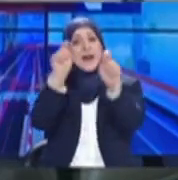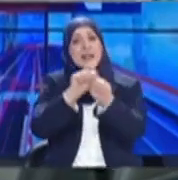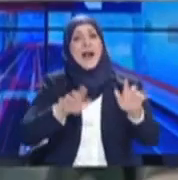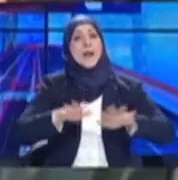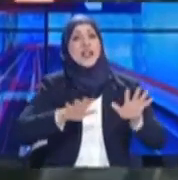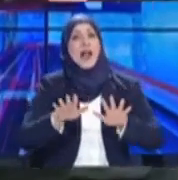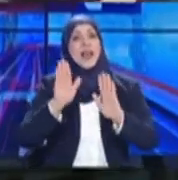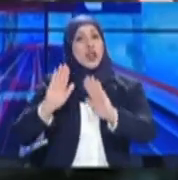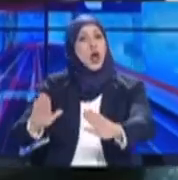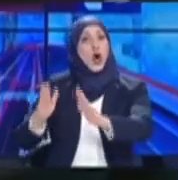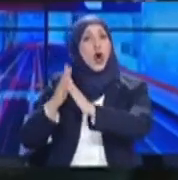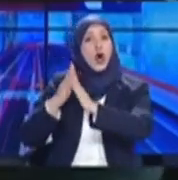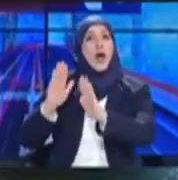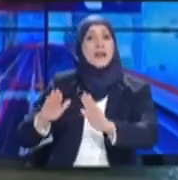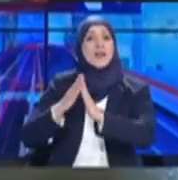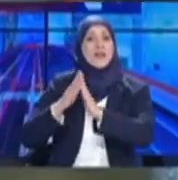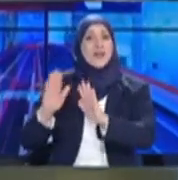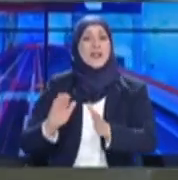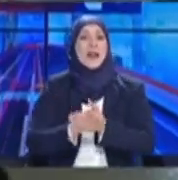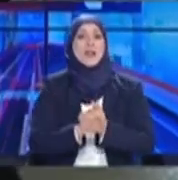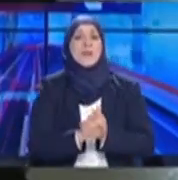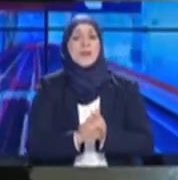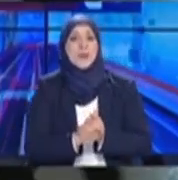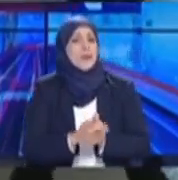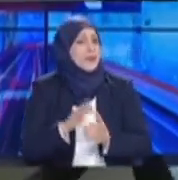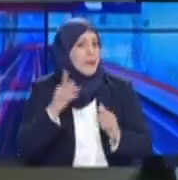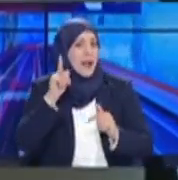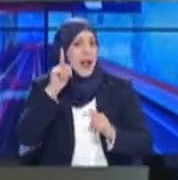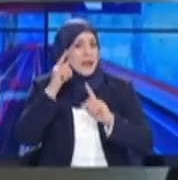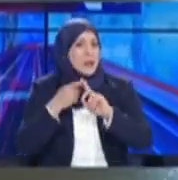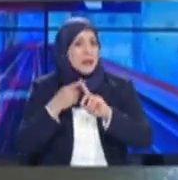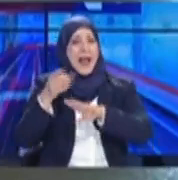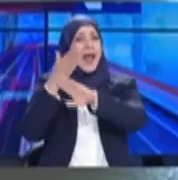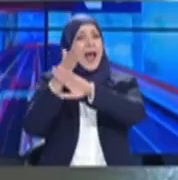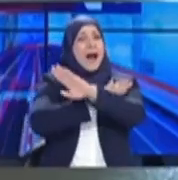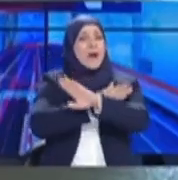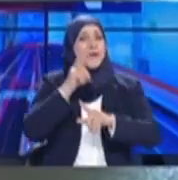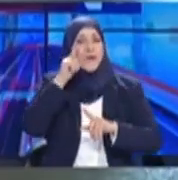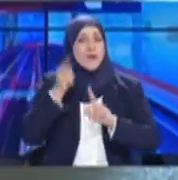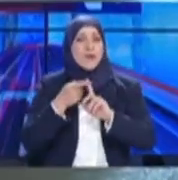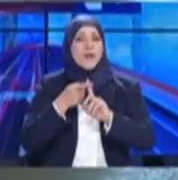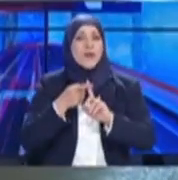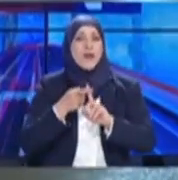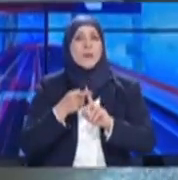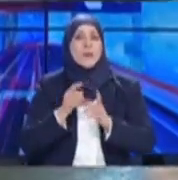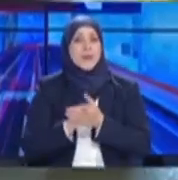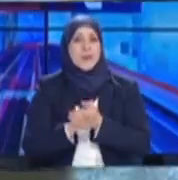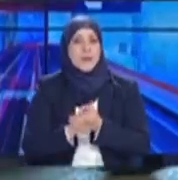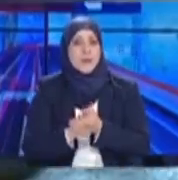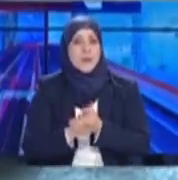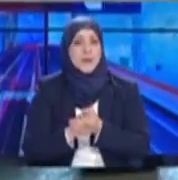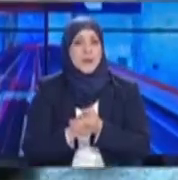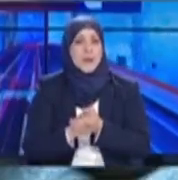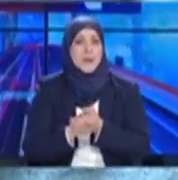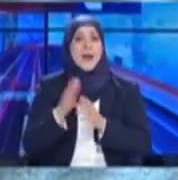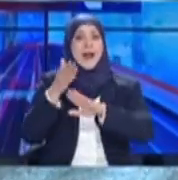في الحقيقه اللي اه تمت في الايام القليله الماضيه خاصه على مستوى الاعراس والمناسبات قد تسبب بعض